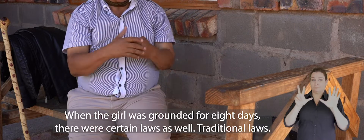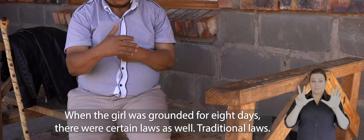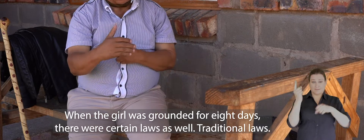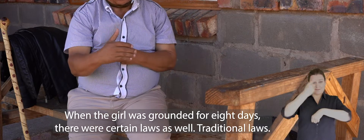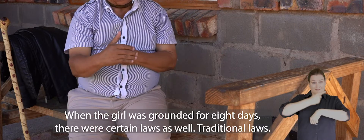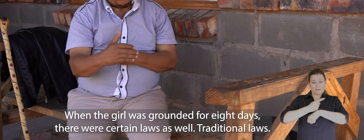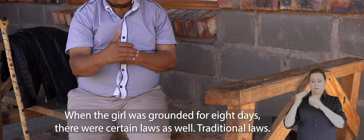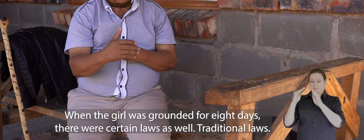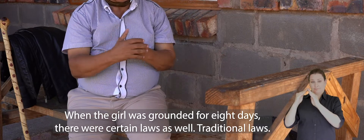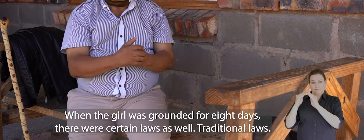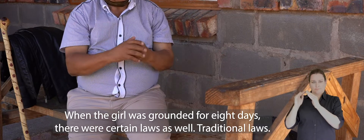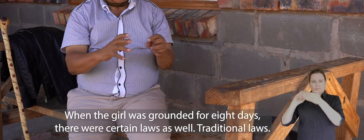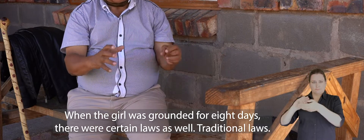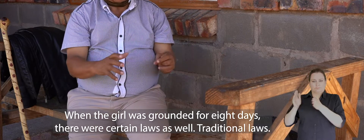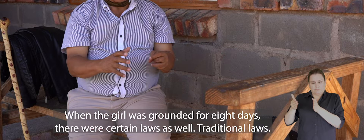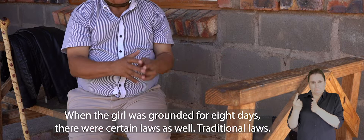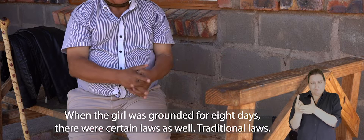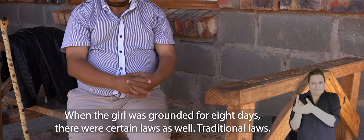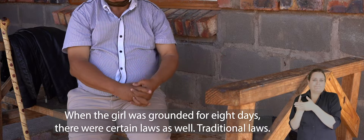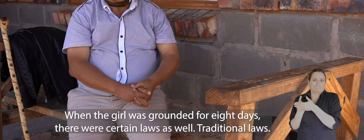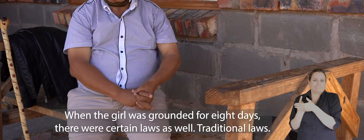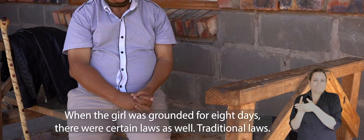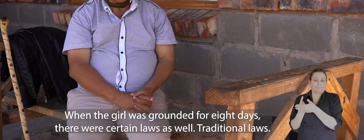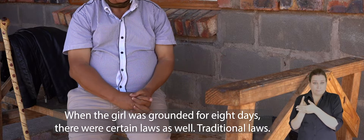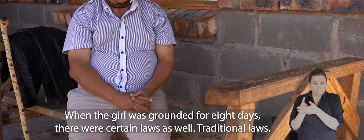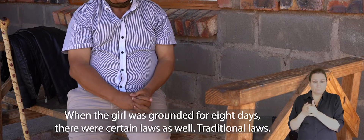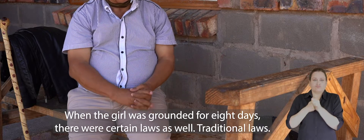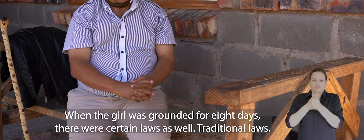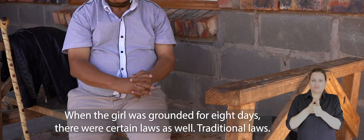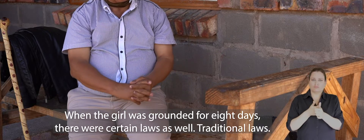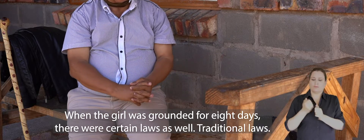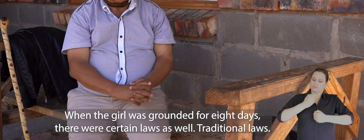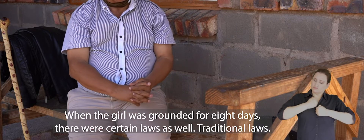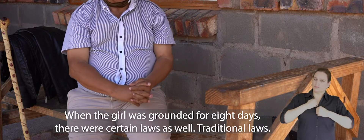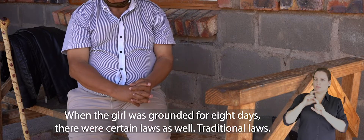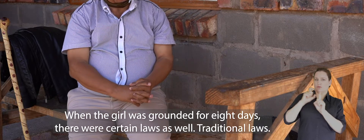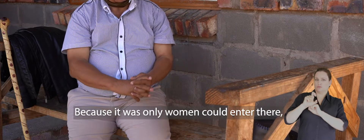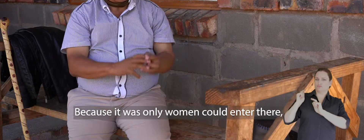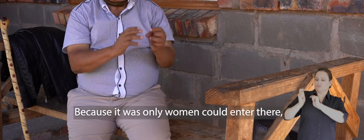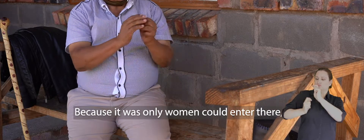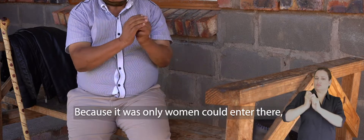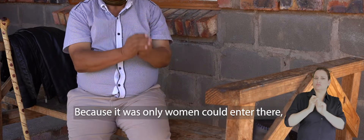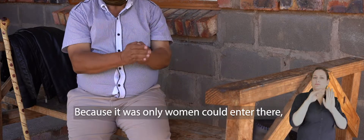meisjekind voor 8 dagen daar binnenkant zit, was daar zekere wetten ook geweest. Traditionele wetten.